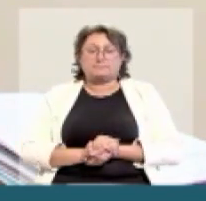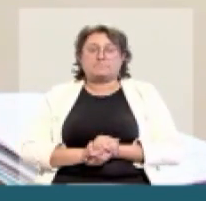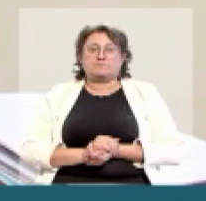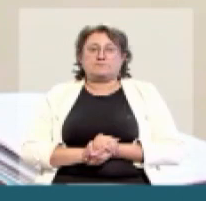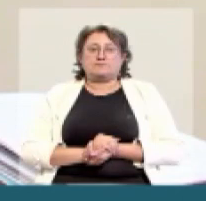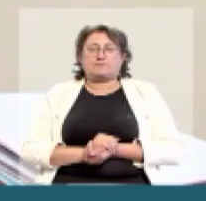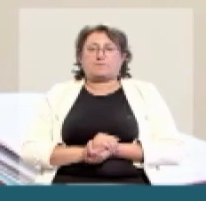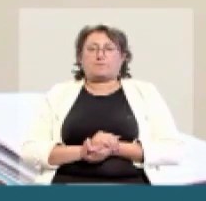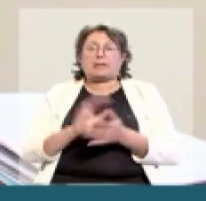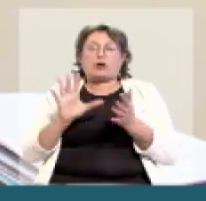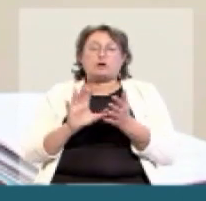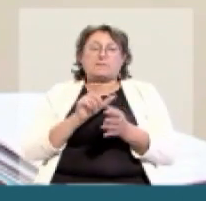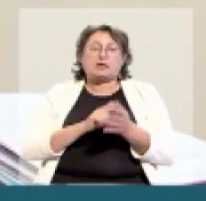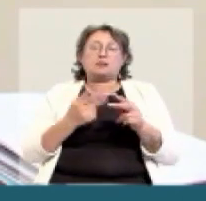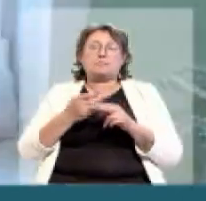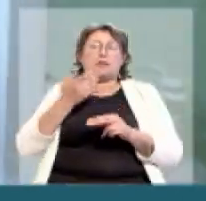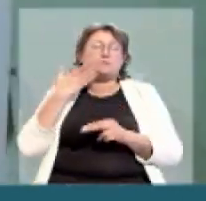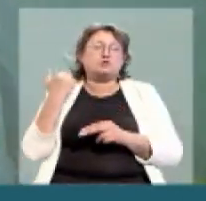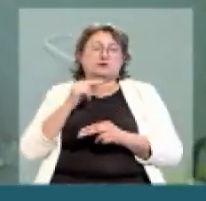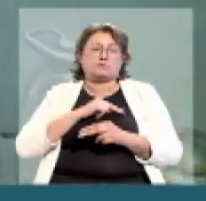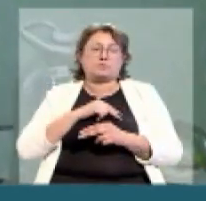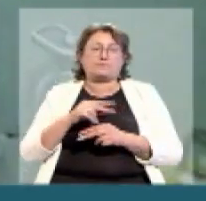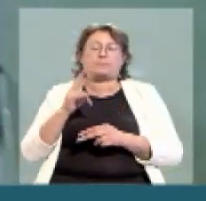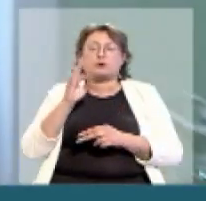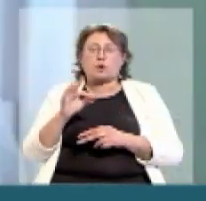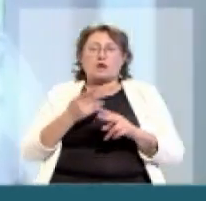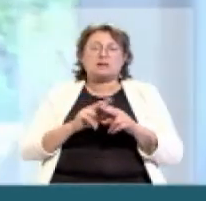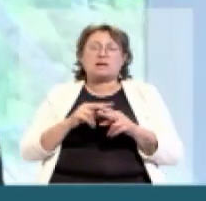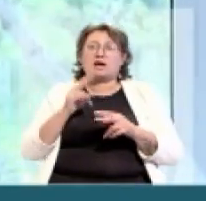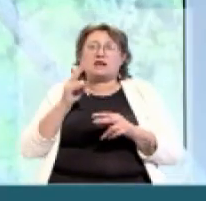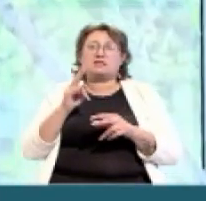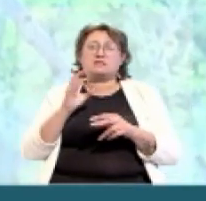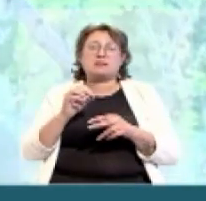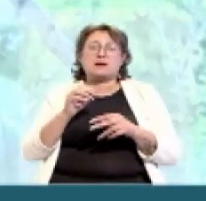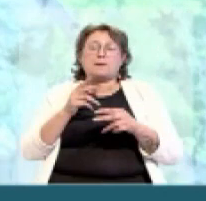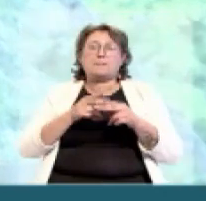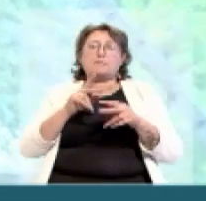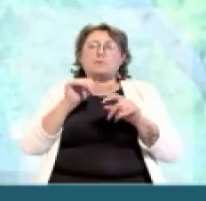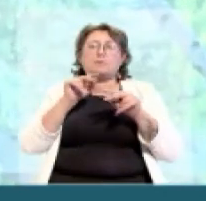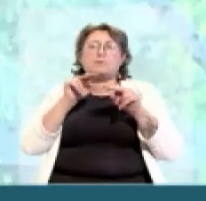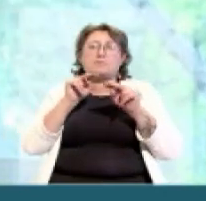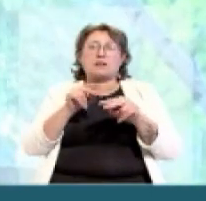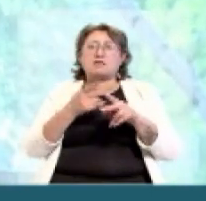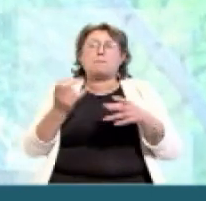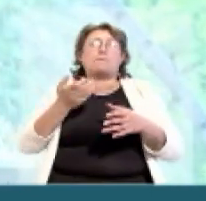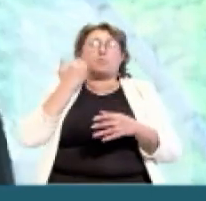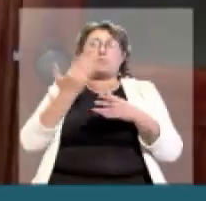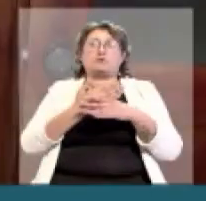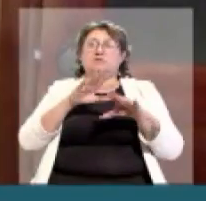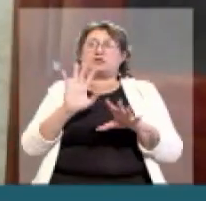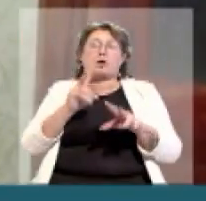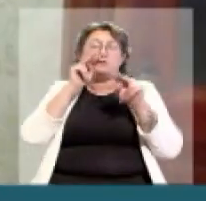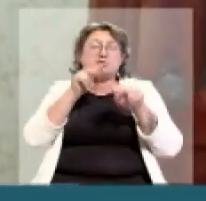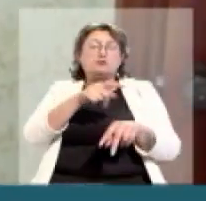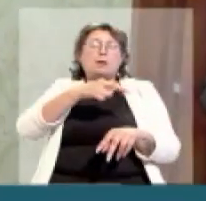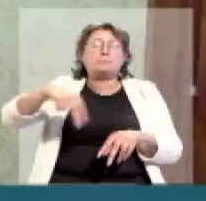Непосредственно браслет, электронный браслет, это как бы облегчает работу участкового. Однако браслет – это не панацея в работе с поднадзорными лицами. Он помогает